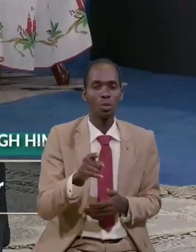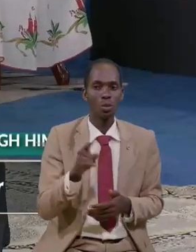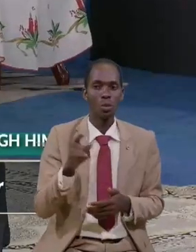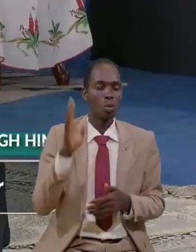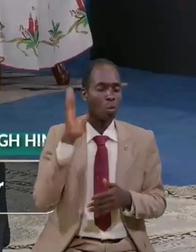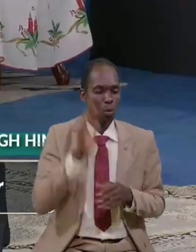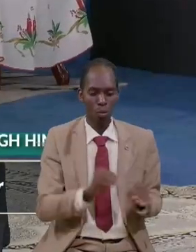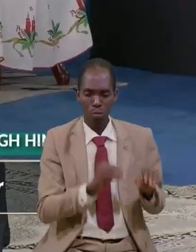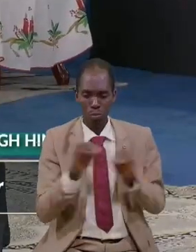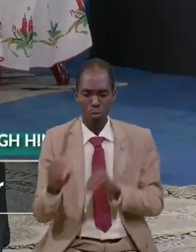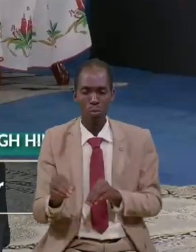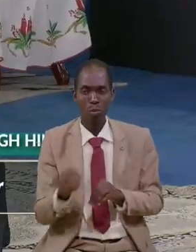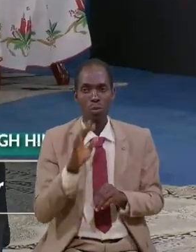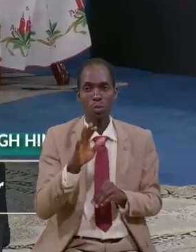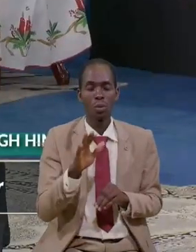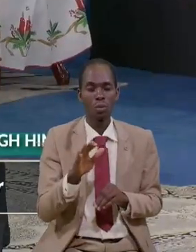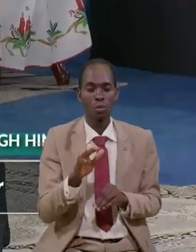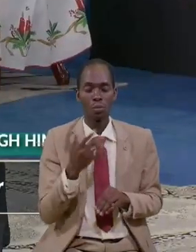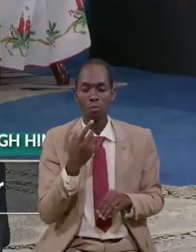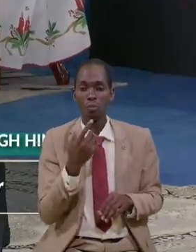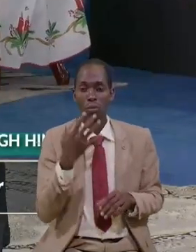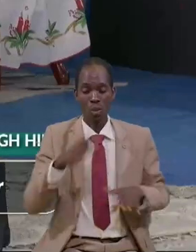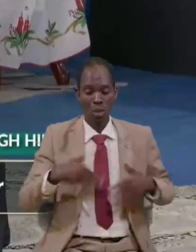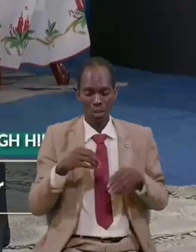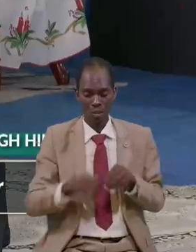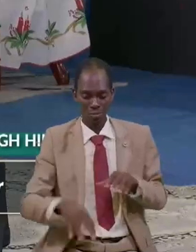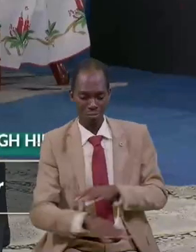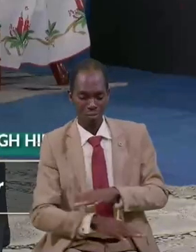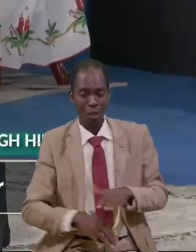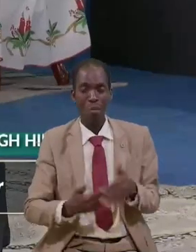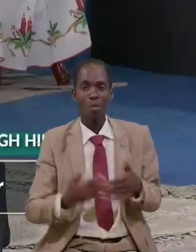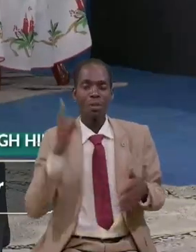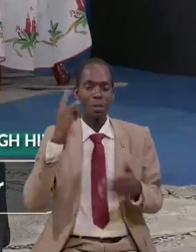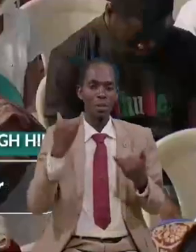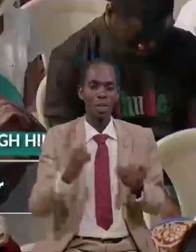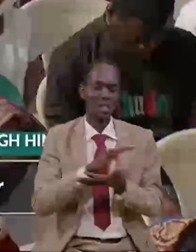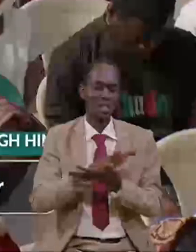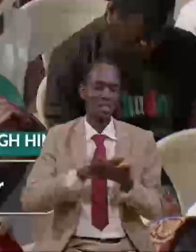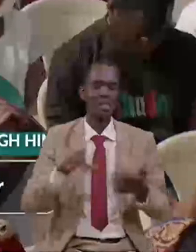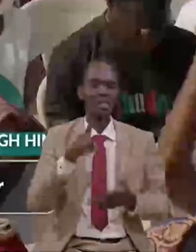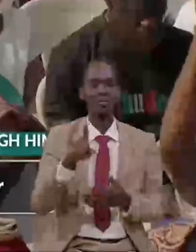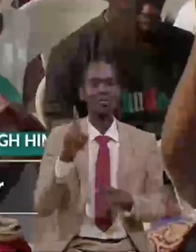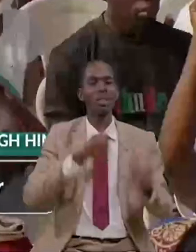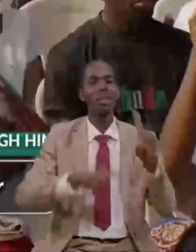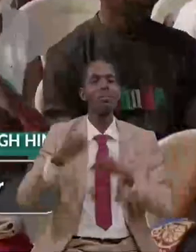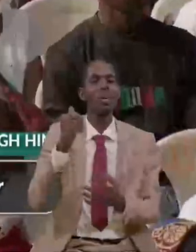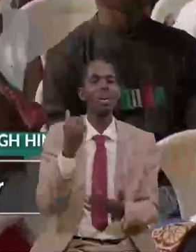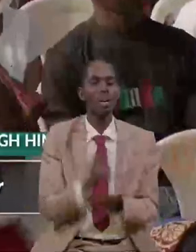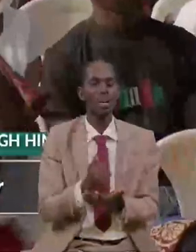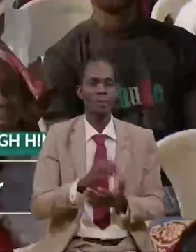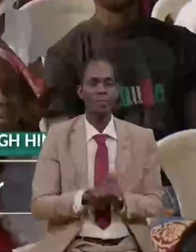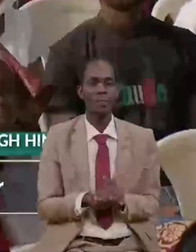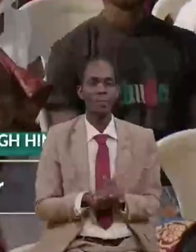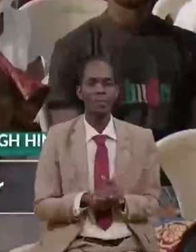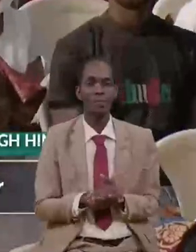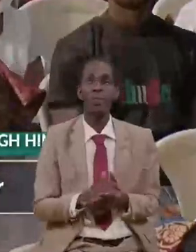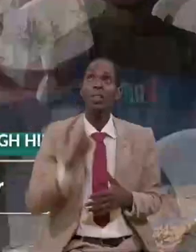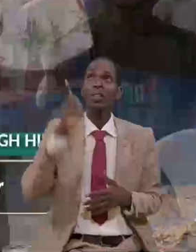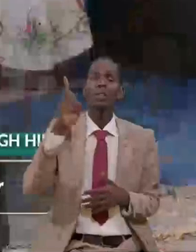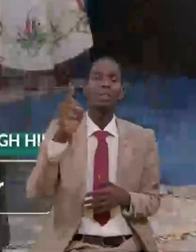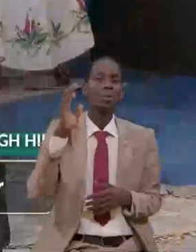qui mettait votre bouche dans la poussière, il vous relève, il purifie votre vie. Amen à cela. Il va